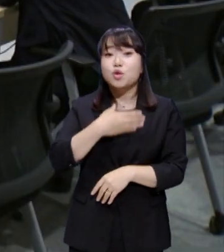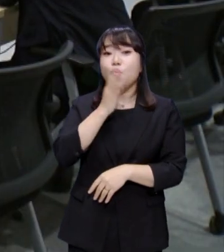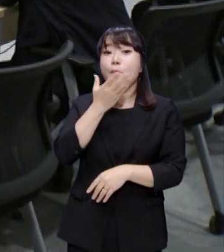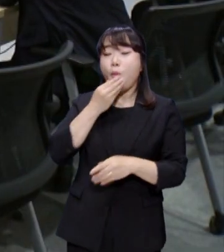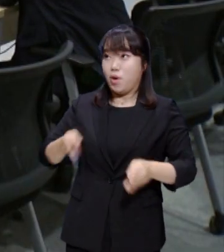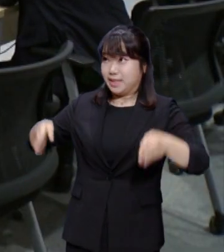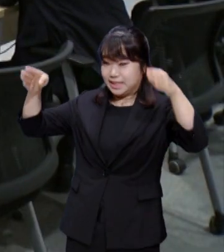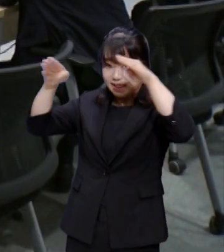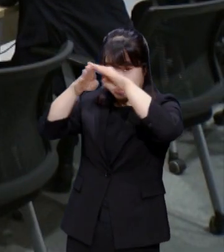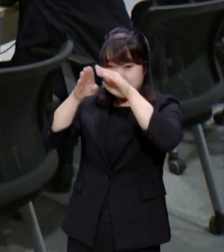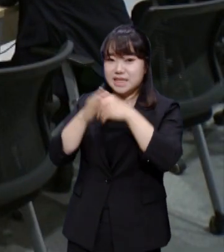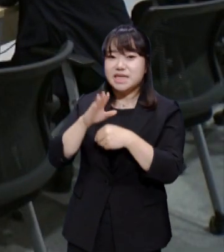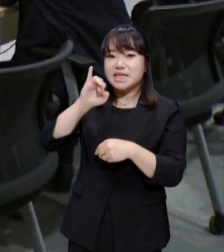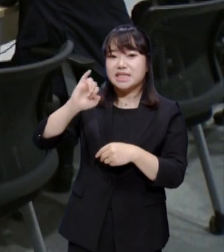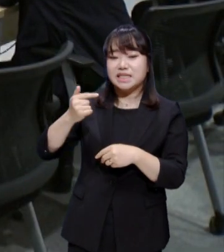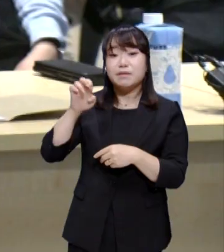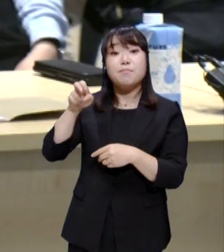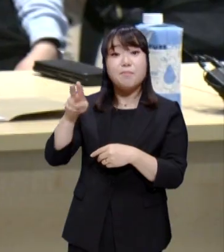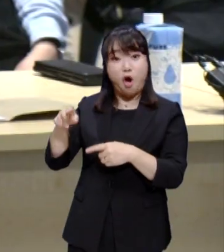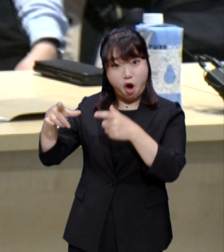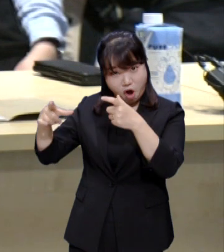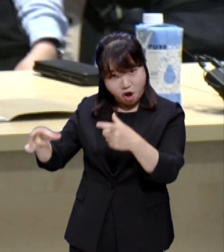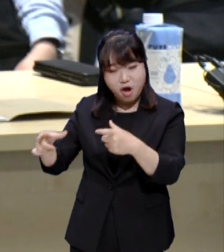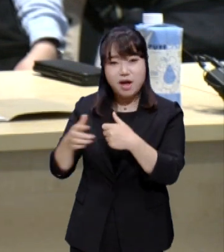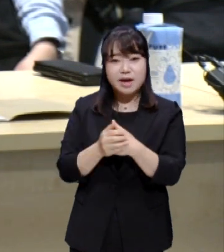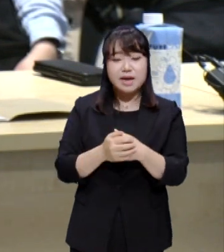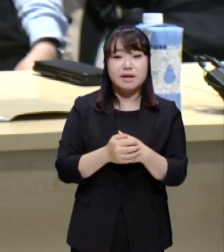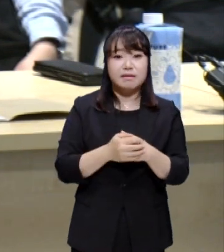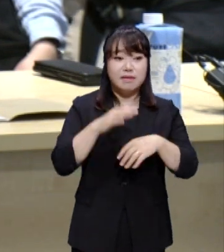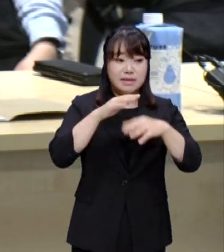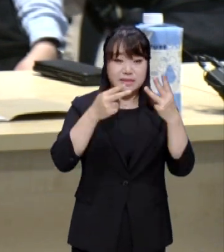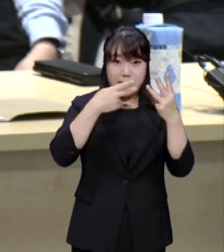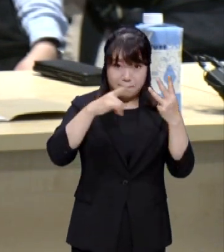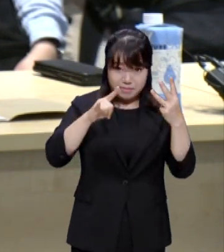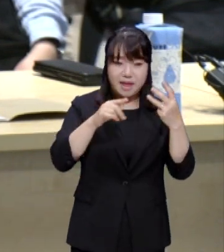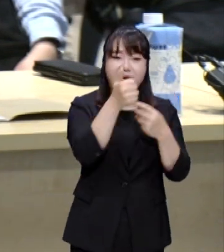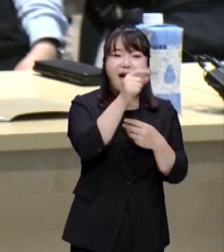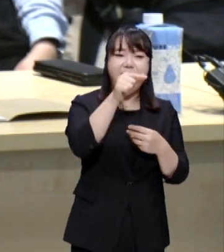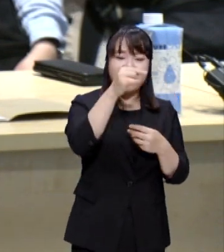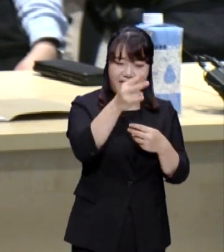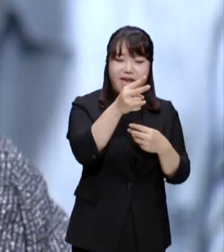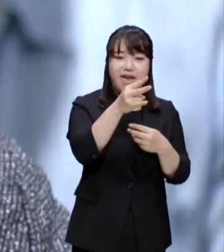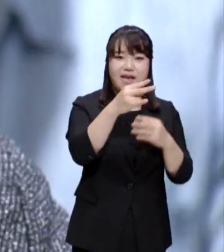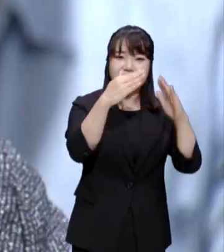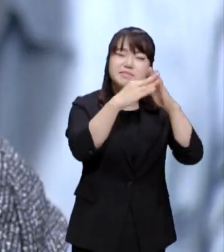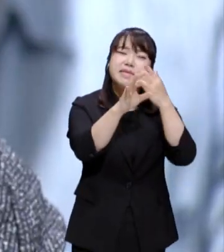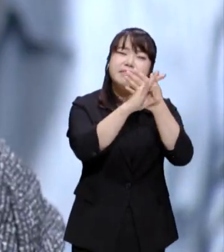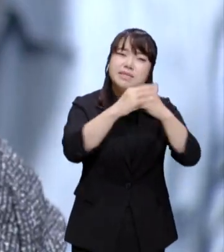노인복지주택은 은평혁신파크 부지에, 또 3대 거주형 주택은 하계 5단지에 시범 조성하는 방안을 검토하고